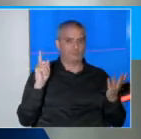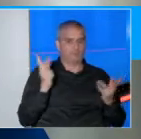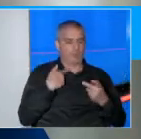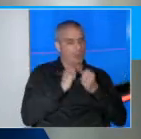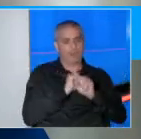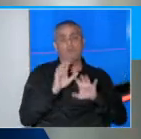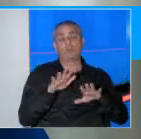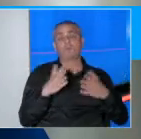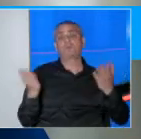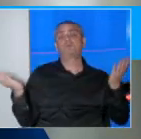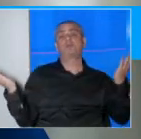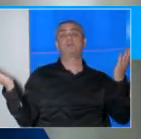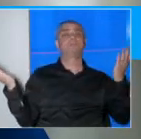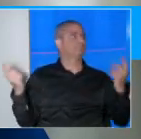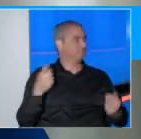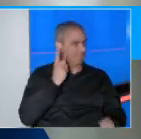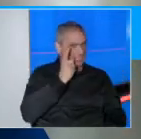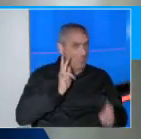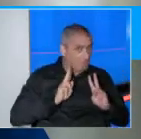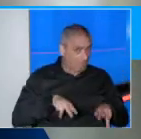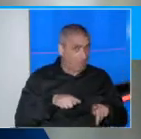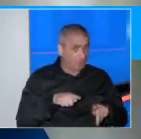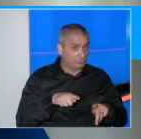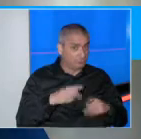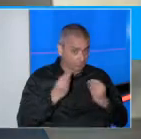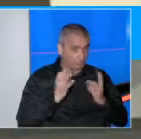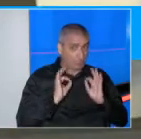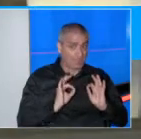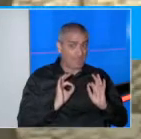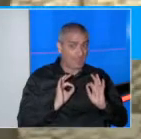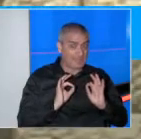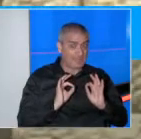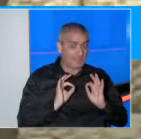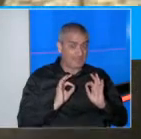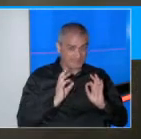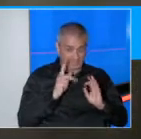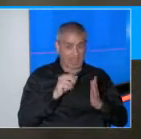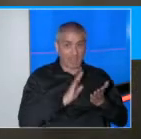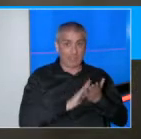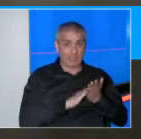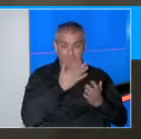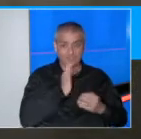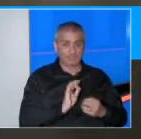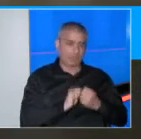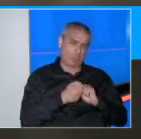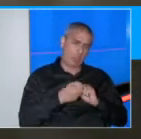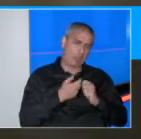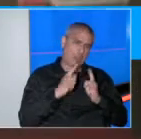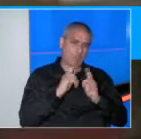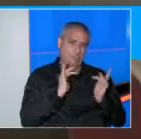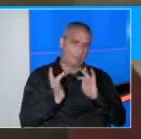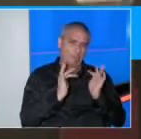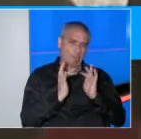בממשלה, תשמע. זה איום ממשי, עניר, זה משהו שהוא באמת צריך לקחת אותו ברצינות, או שזה עוד איזה כיפוף